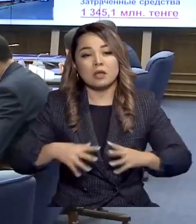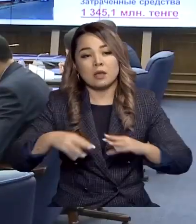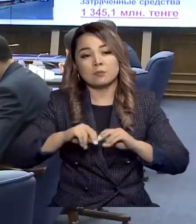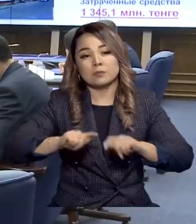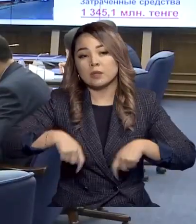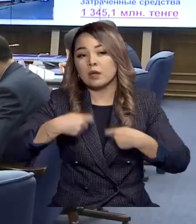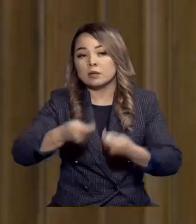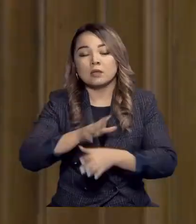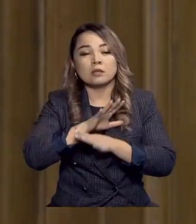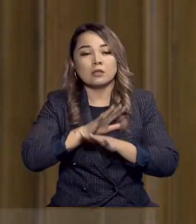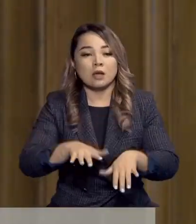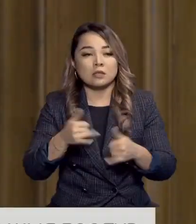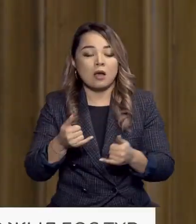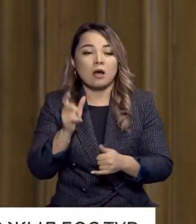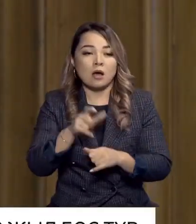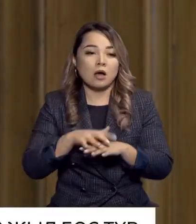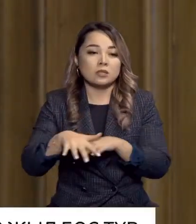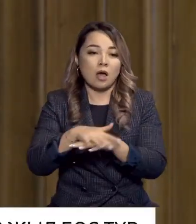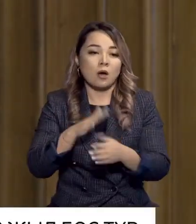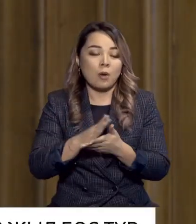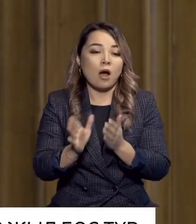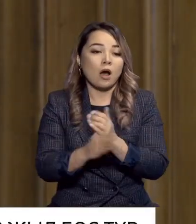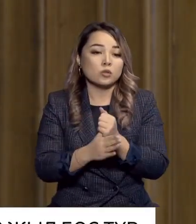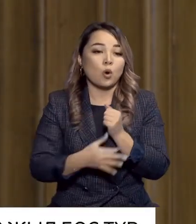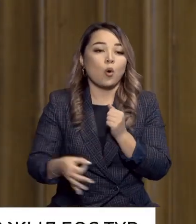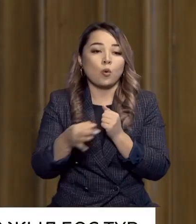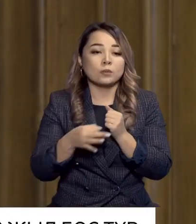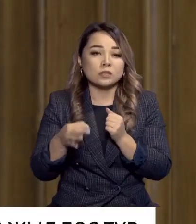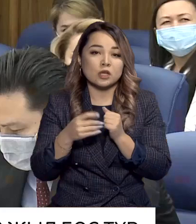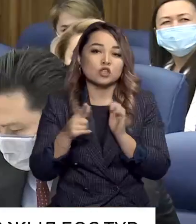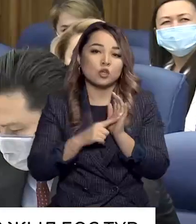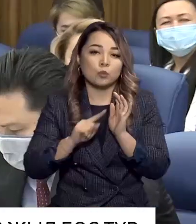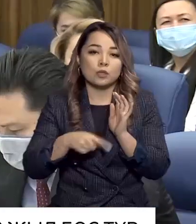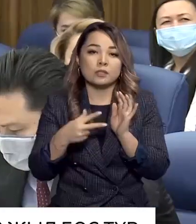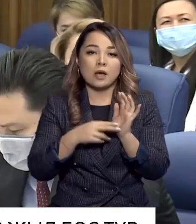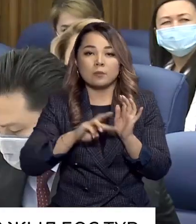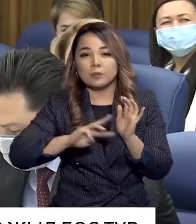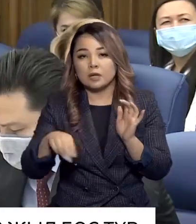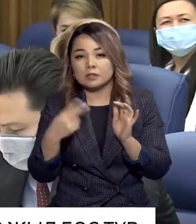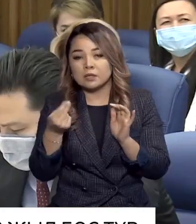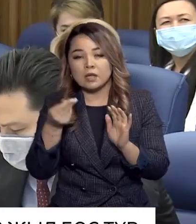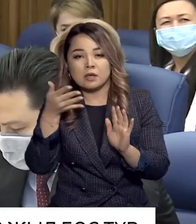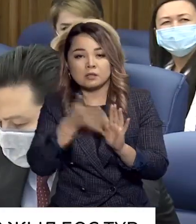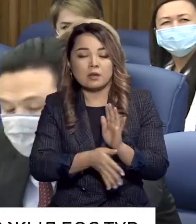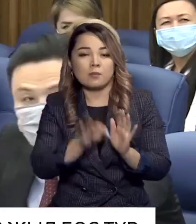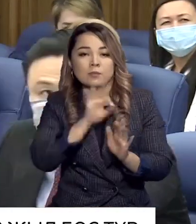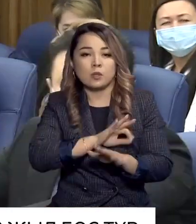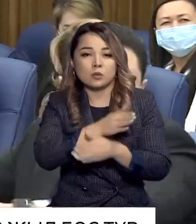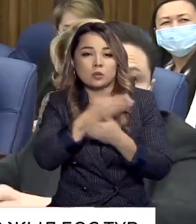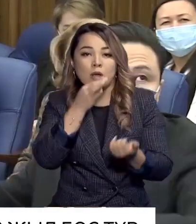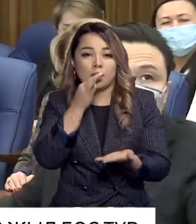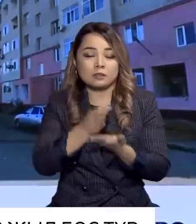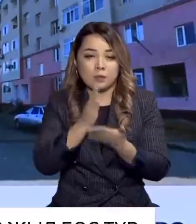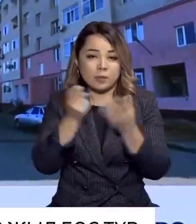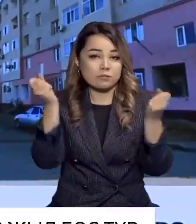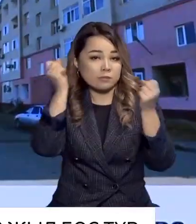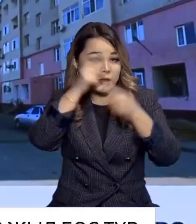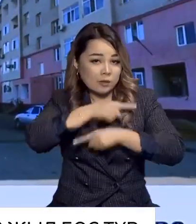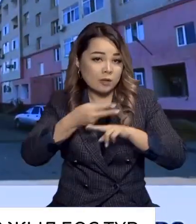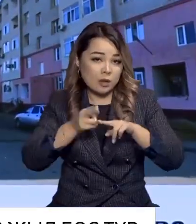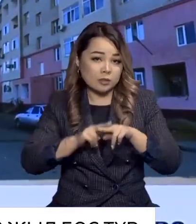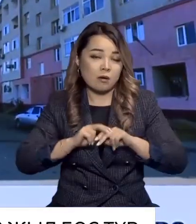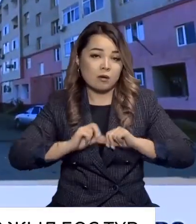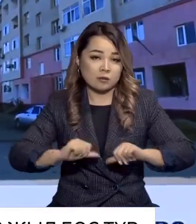берілмеген. Жалпы аудиторлар Атырау облысында 7,18 миллиард теңге тиімсіз жұмсалғанын анықтаған. Бүгін осы мәселелер